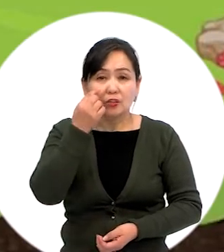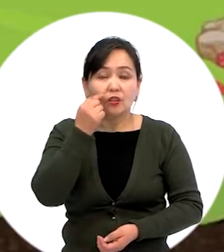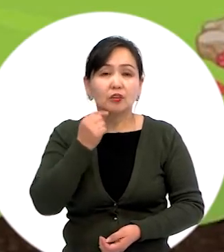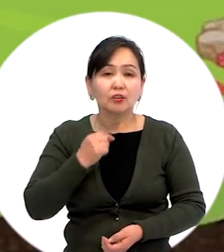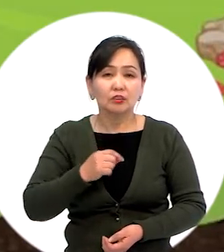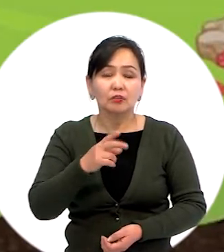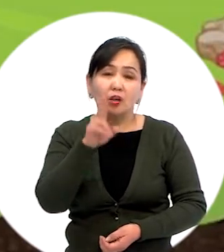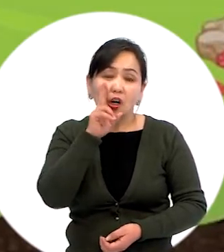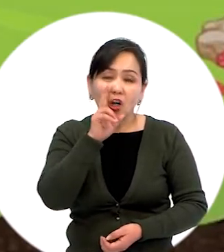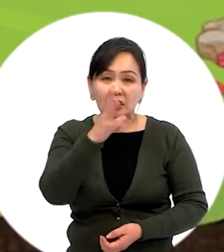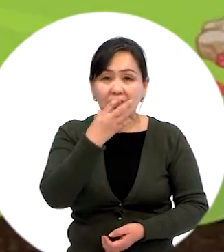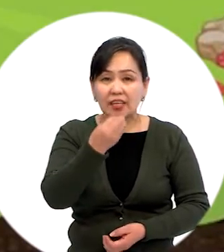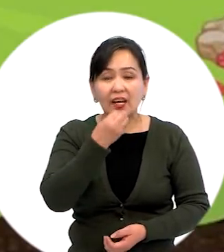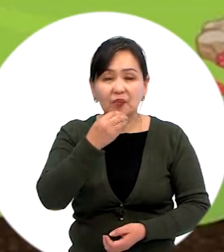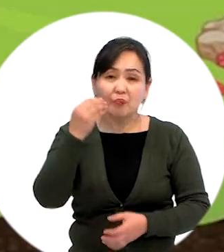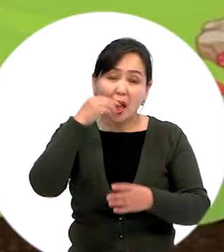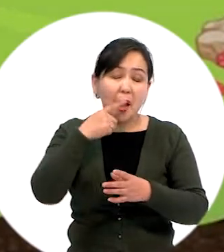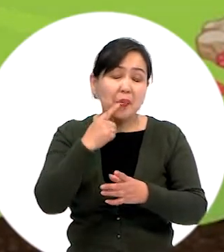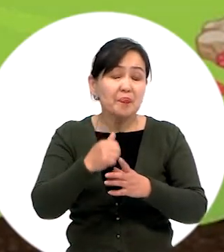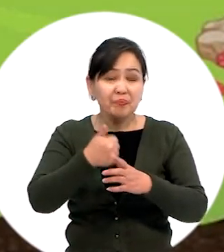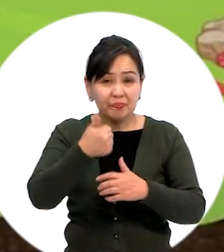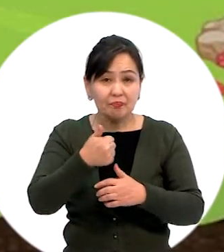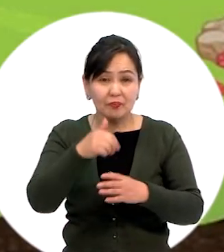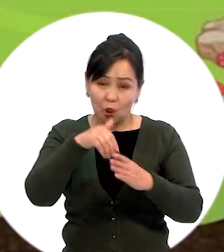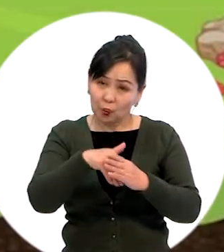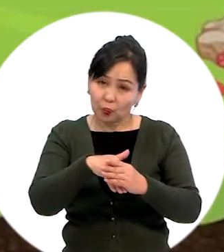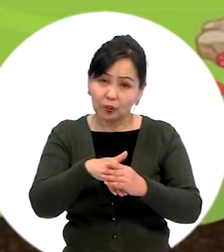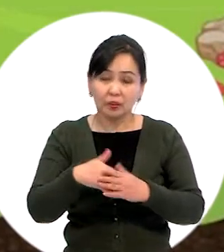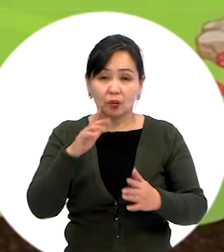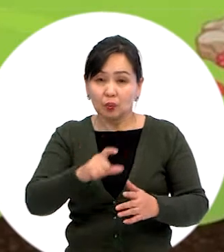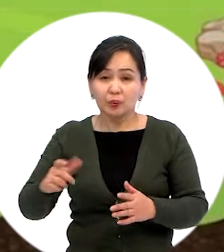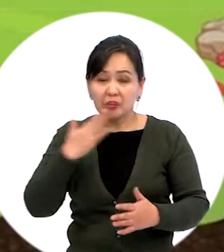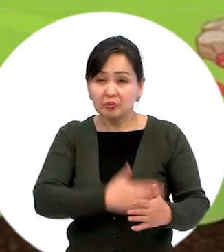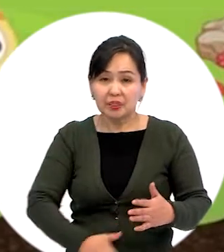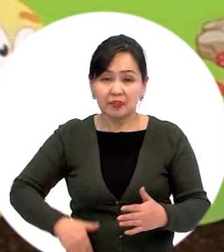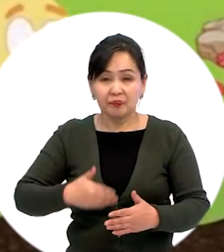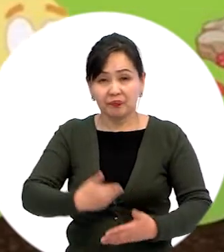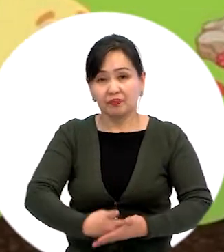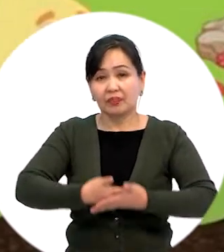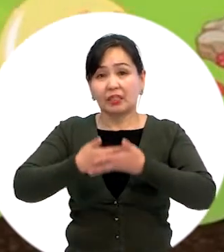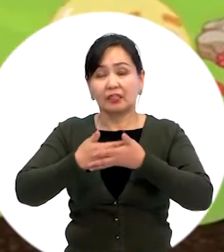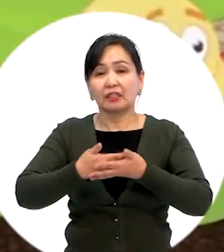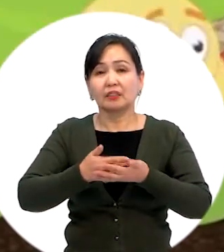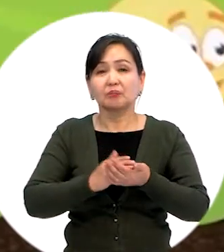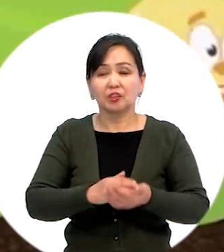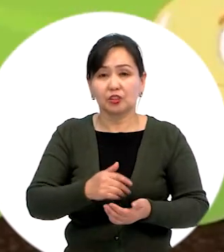Сангин нь хоолнд их сайхан амт оруулахаас гадна хүний биеийн дархлааг сайжруулдаг юм байна.